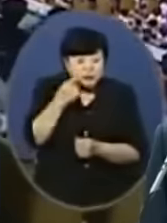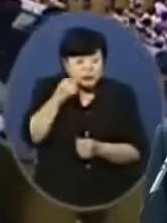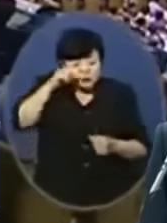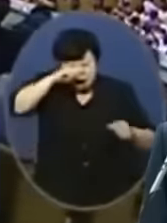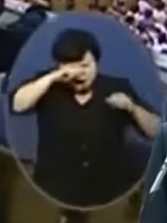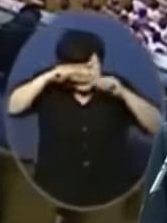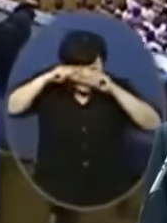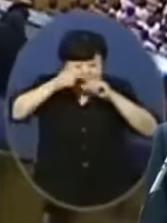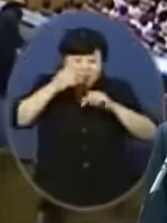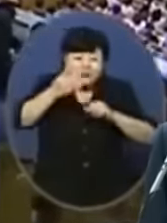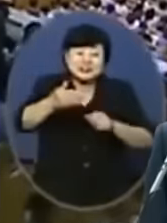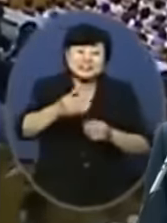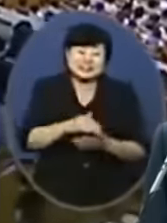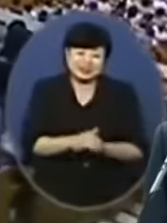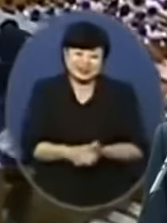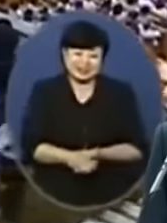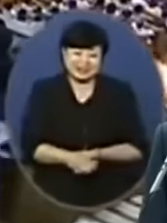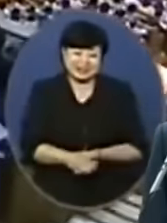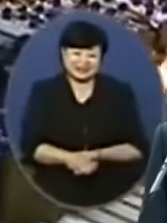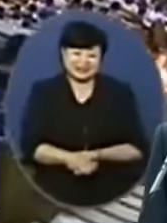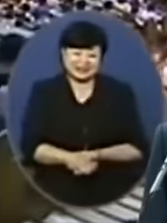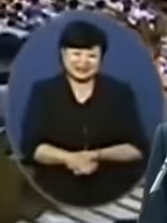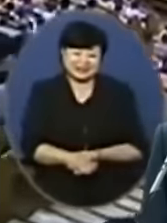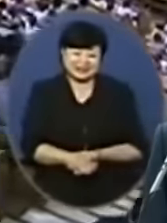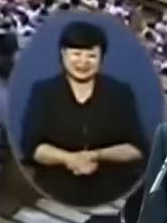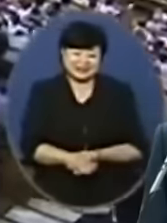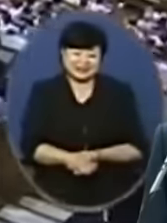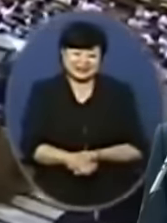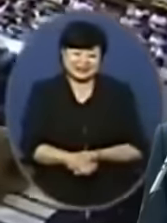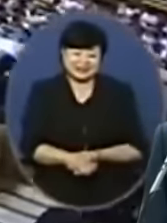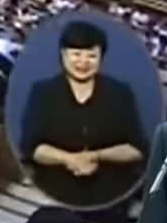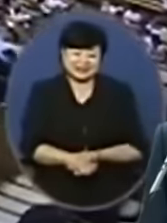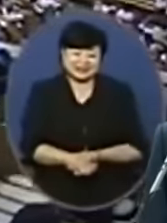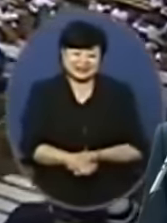모든 눈물을 씻어주실 것입니다.